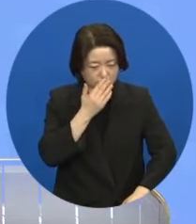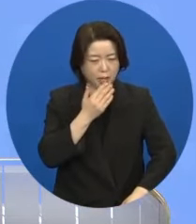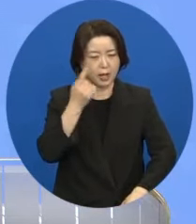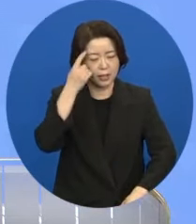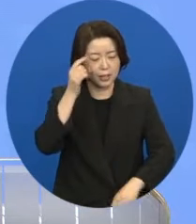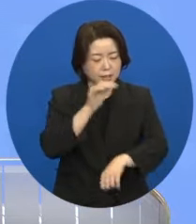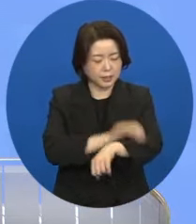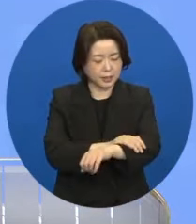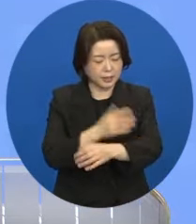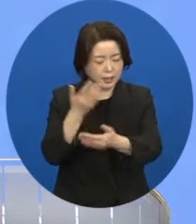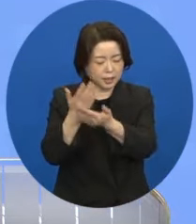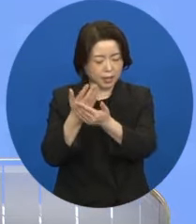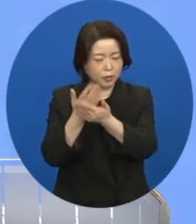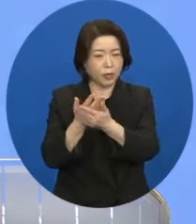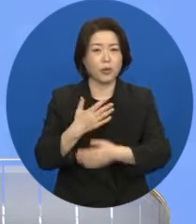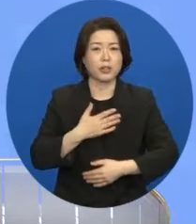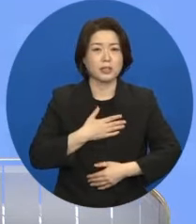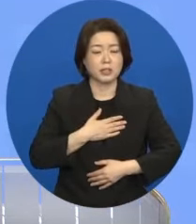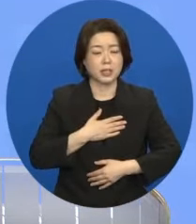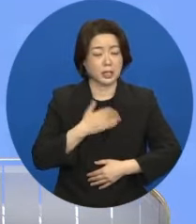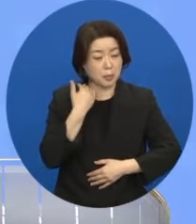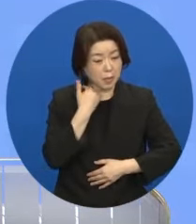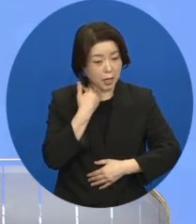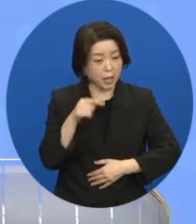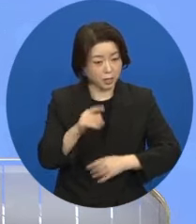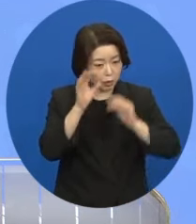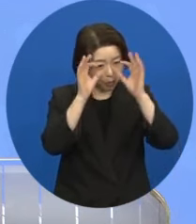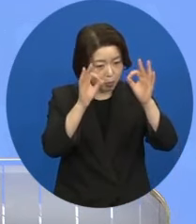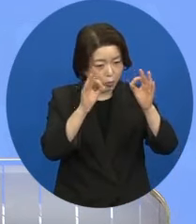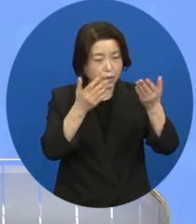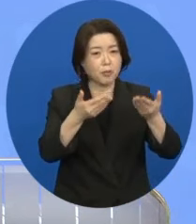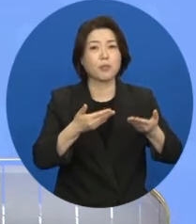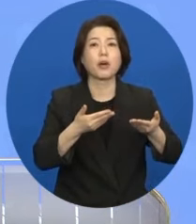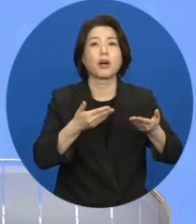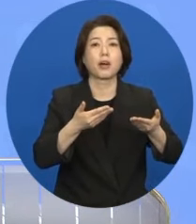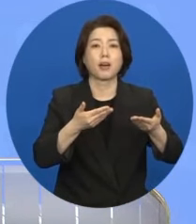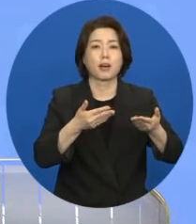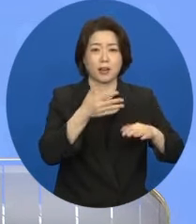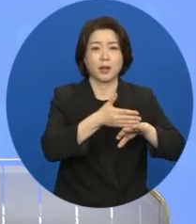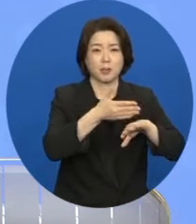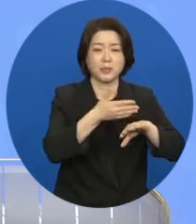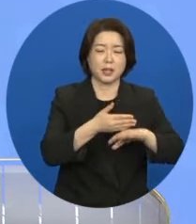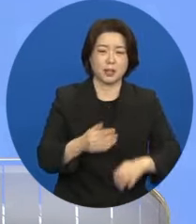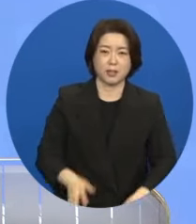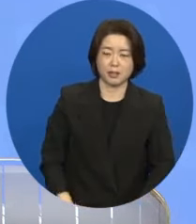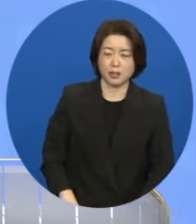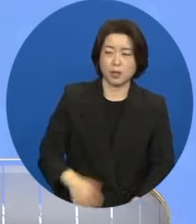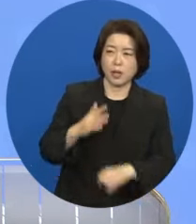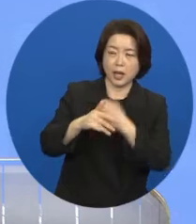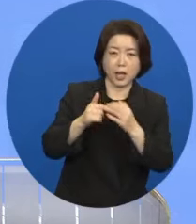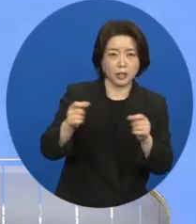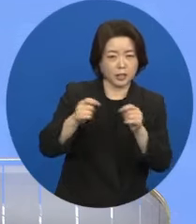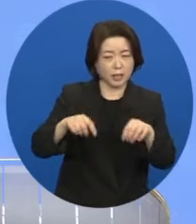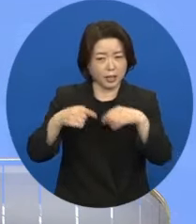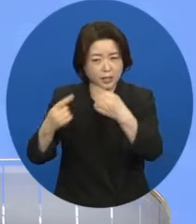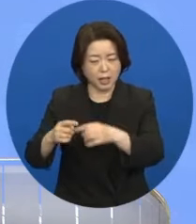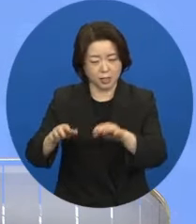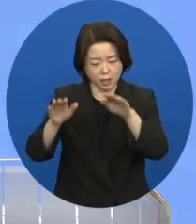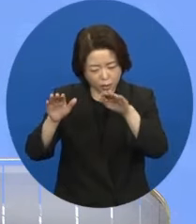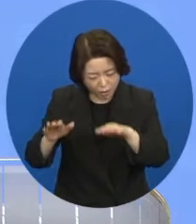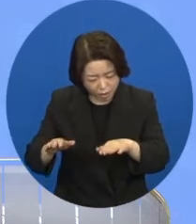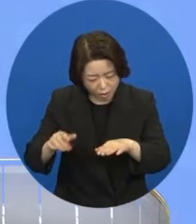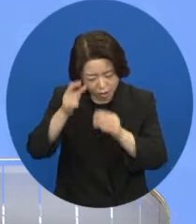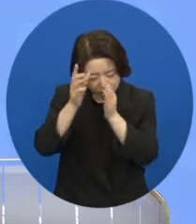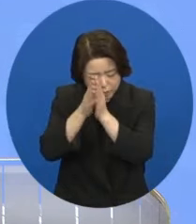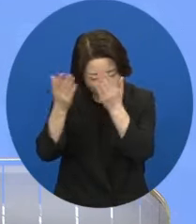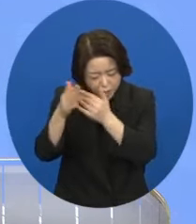지혜를 구하고 또한 저 제가 보지 못했던 부분도 받아 주시게 하시고 그래서 하나님께 나아가서 엎드릴 수 있도록 인도해 주시기